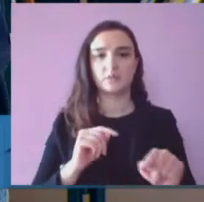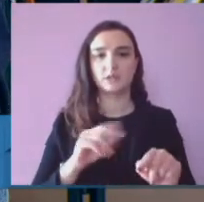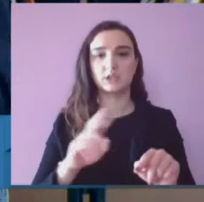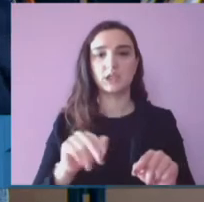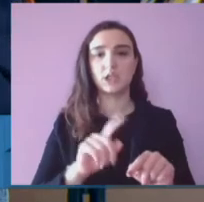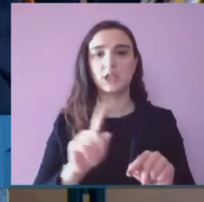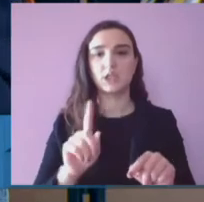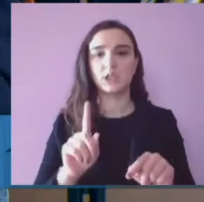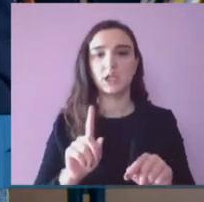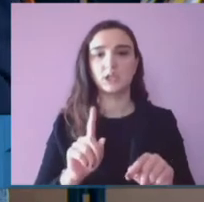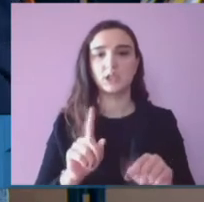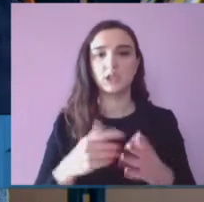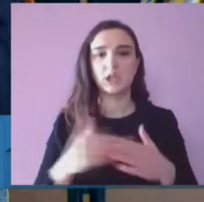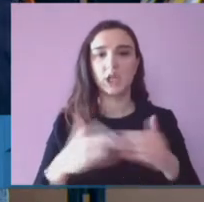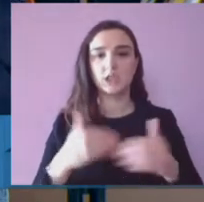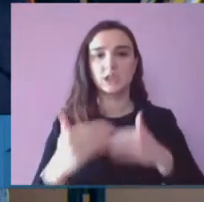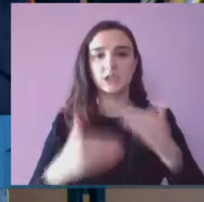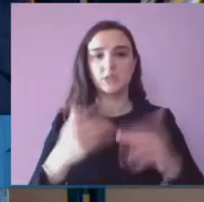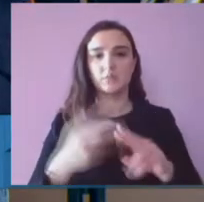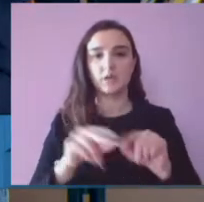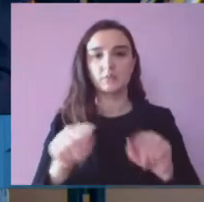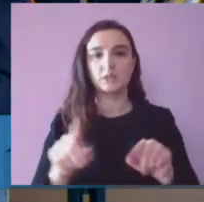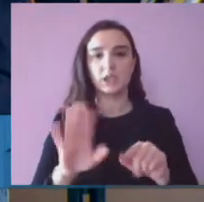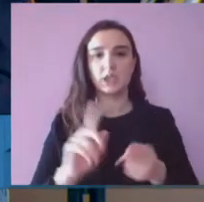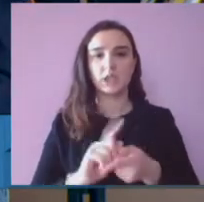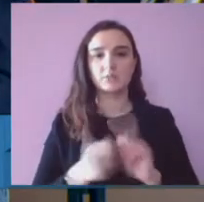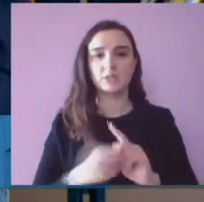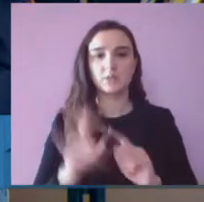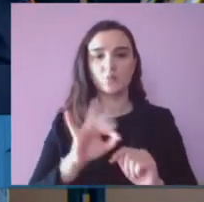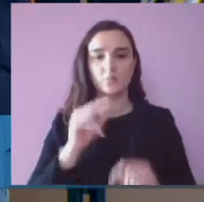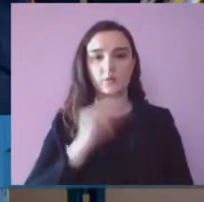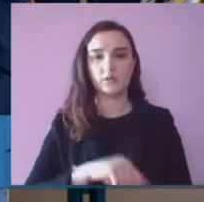რითი რეალიზდება ამით და რა ის რო იმის ბრალია.